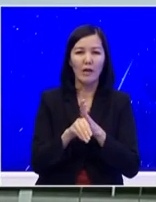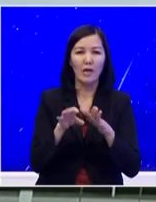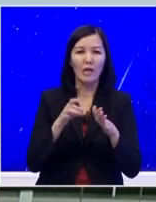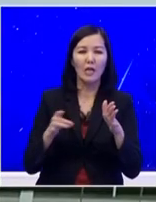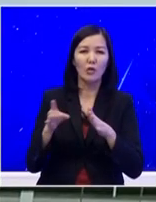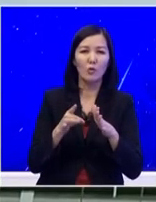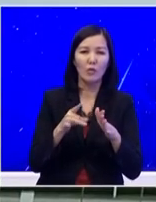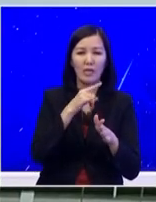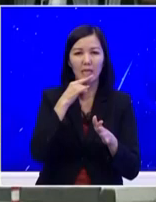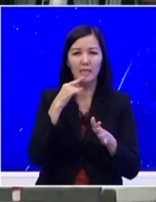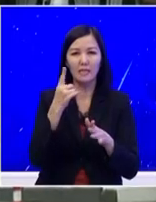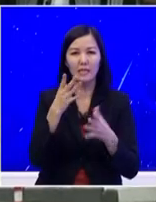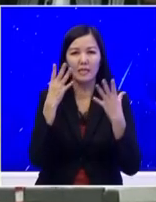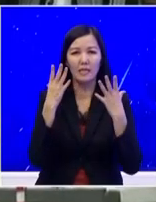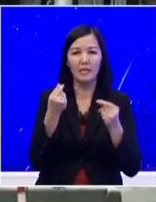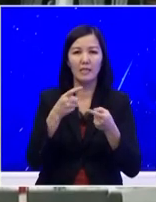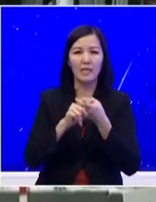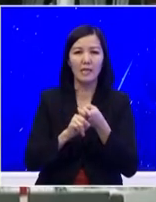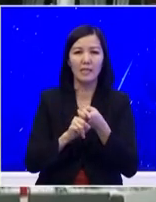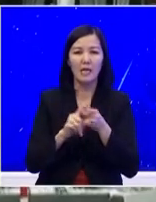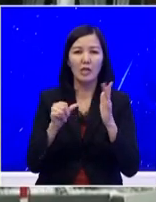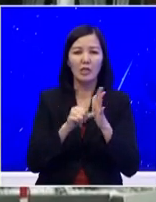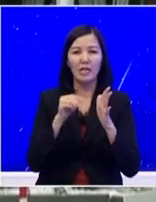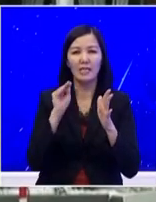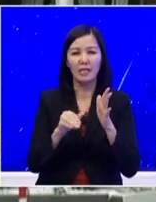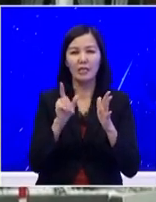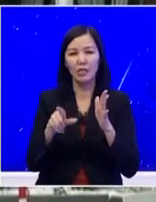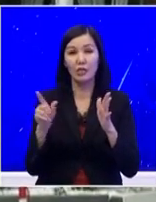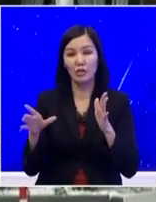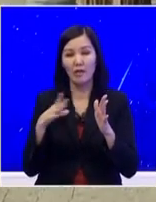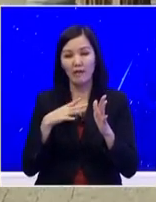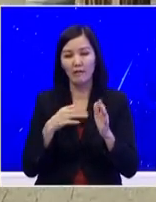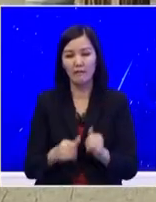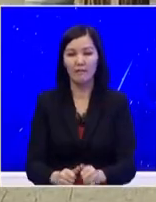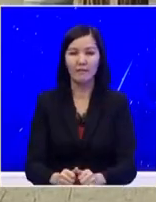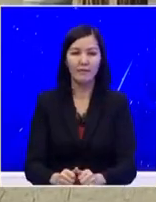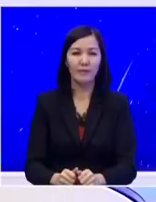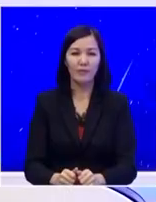За минувшие сутки в стране заразились коронавирусом еще 6 тысяч человек.